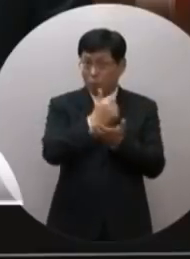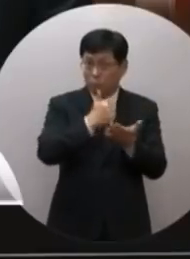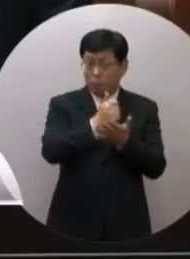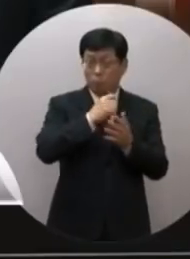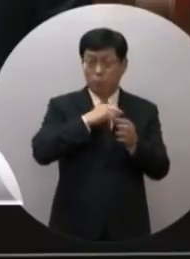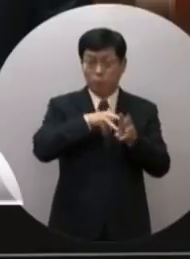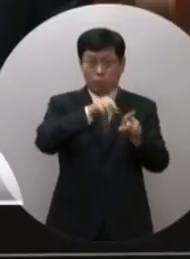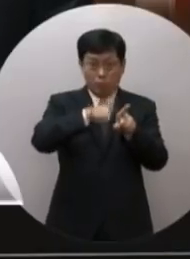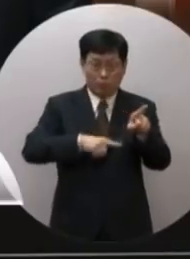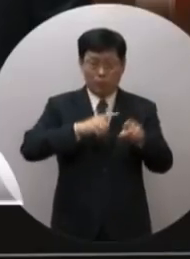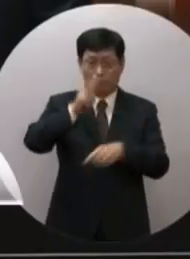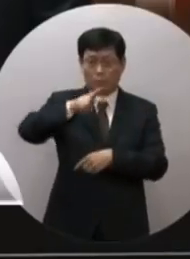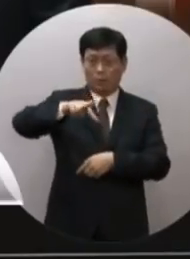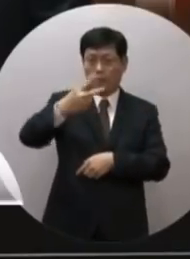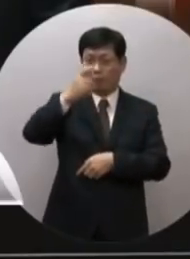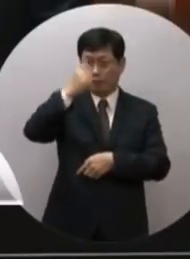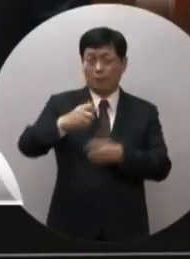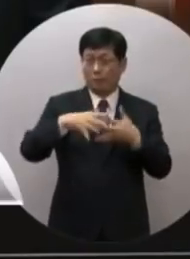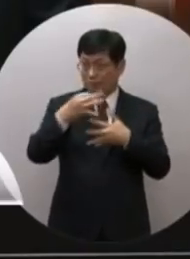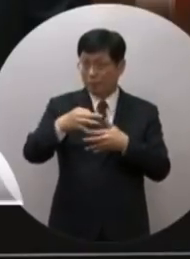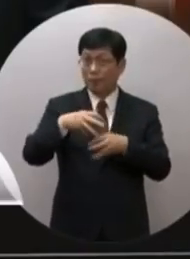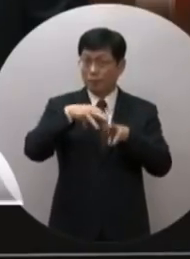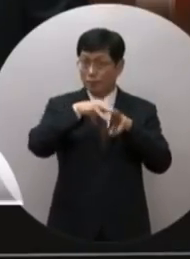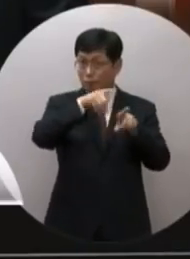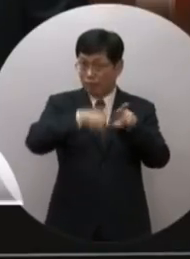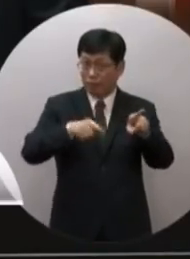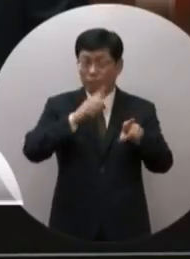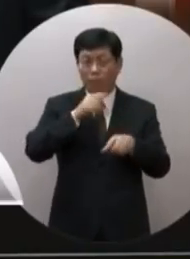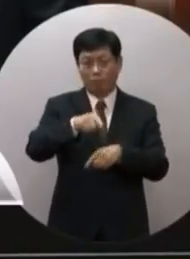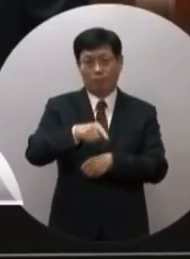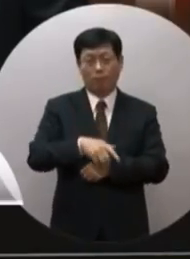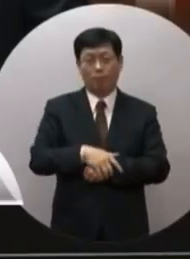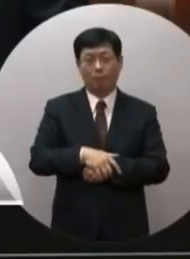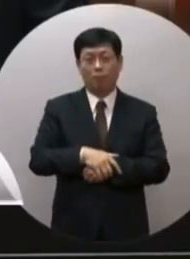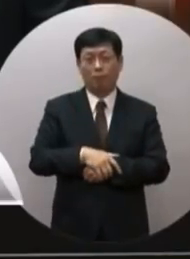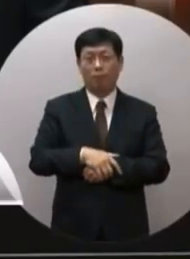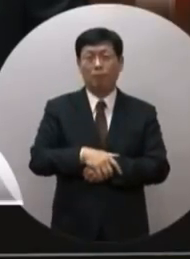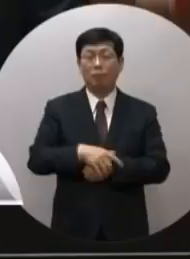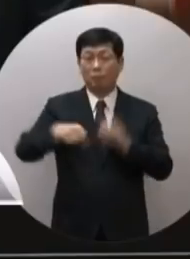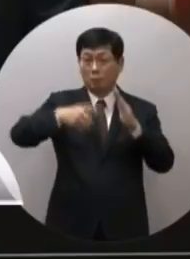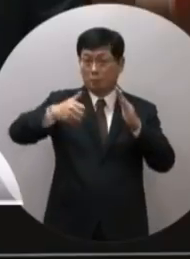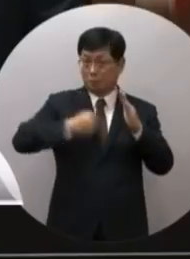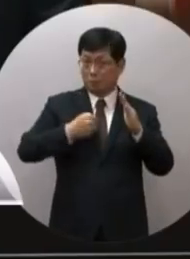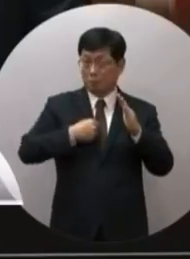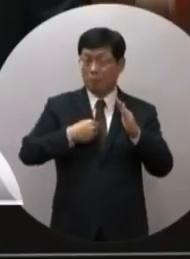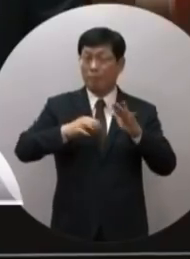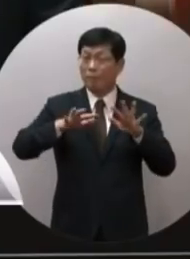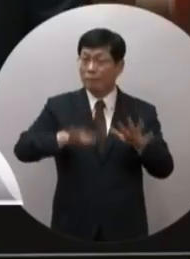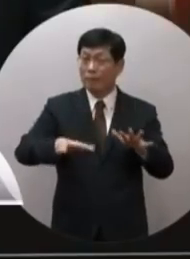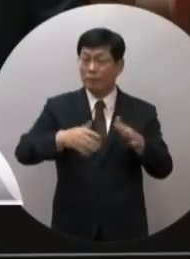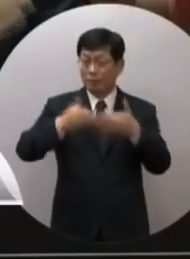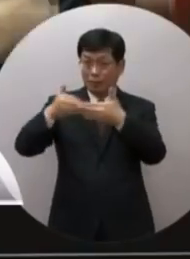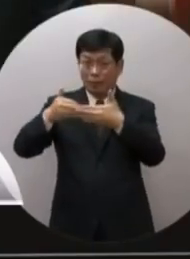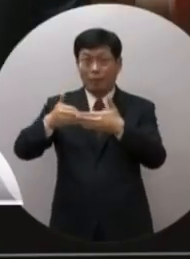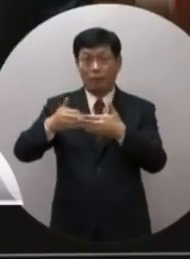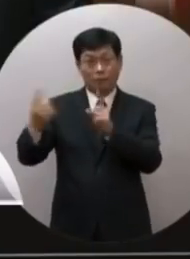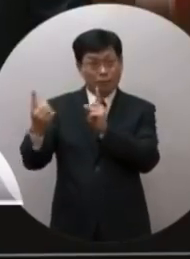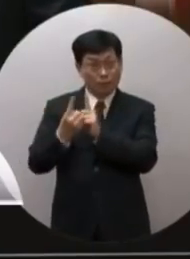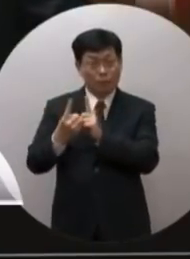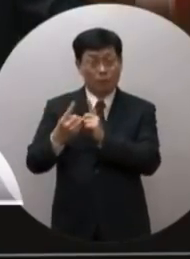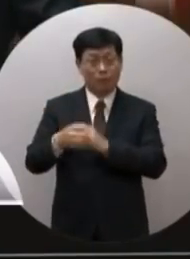是2200亿美金，出超。部长知，院长知道现在中国大陆